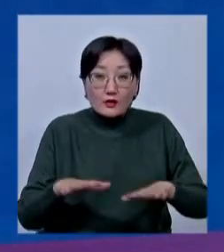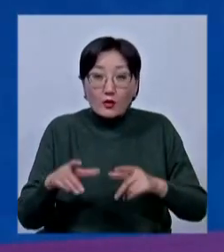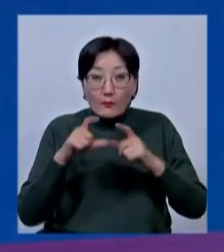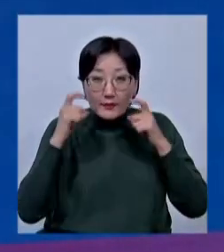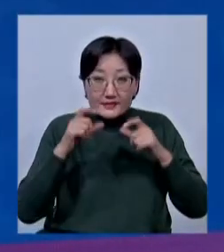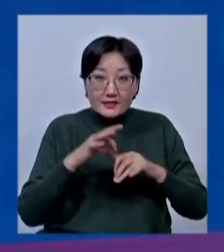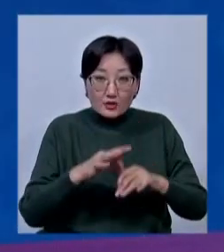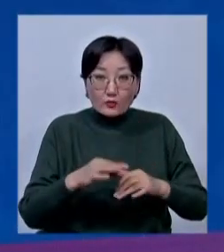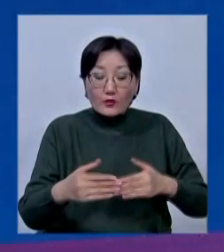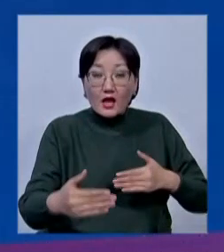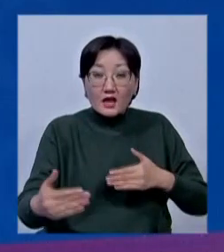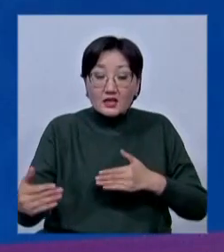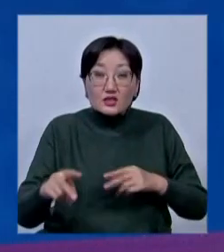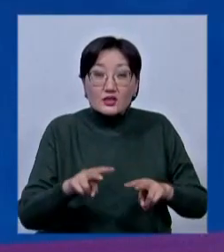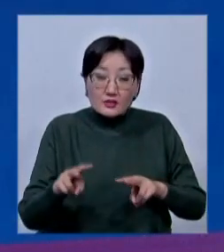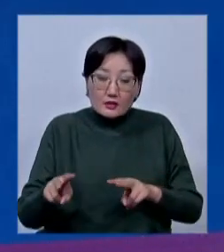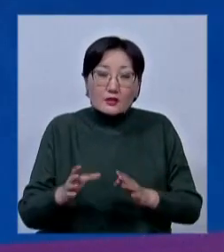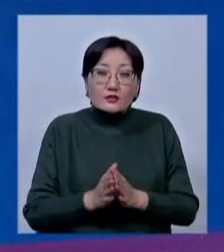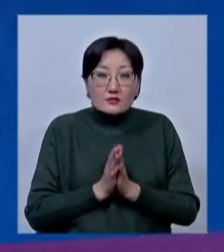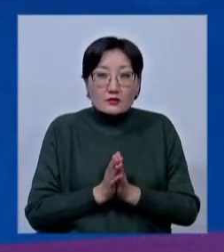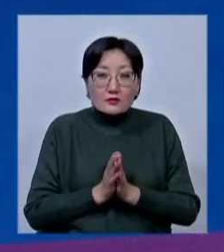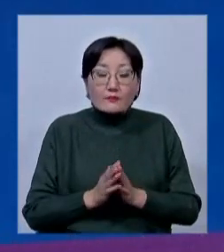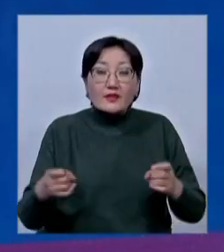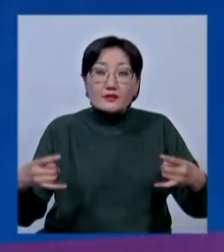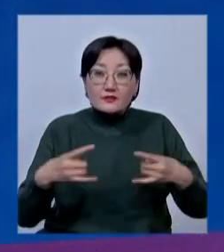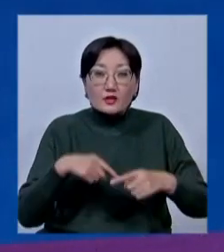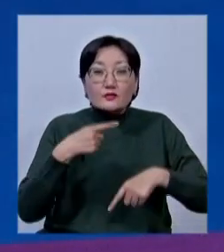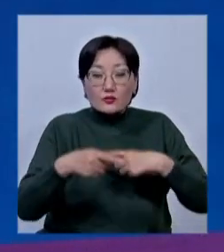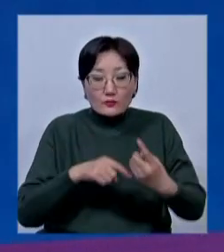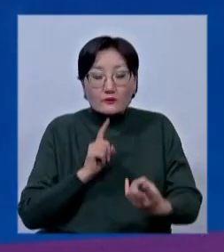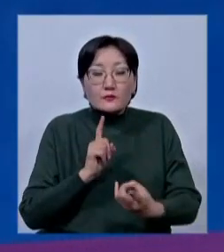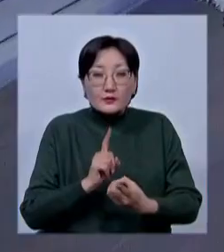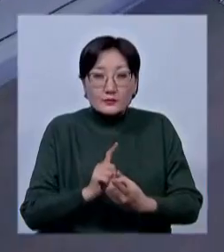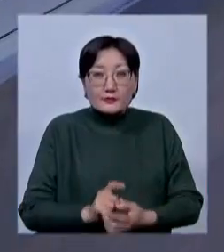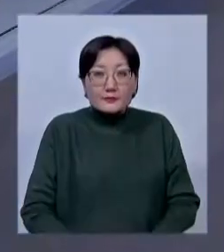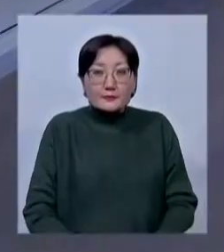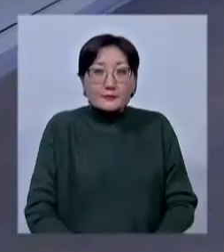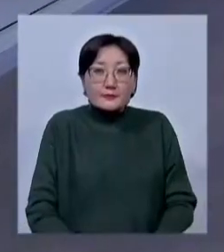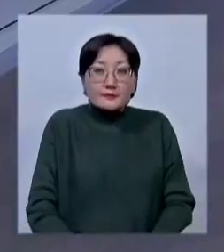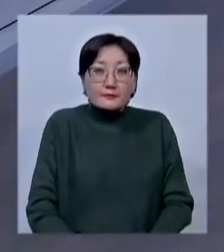маска тағып, ара қашықтықты ұстанып жүріңіздер. Эфирде аман саулықта дидарласқанша.